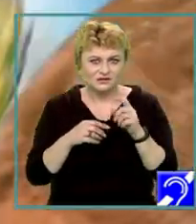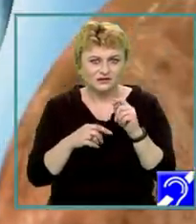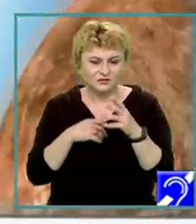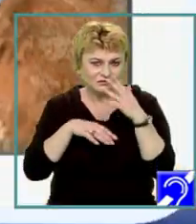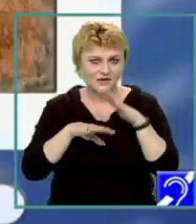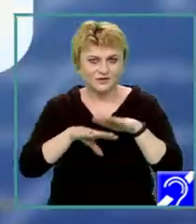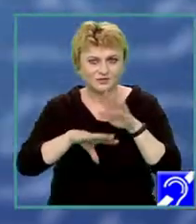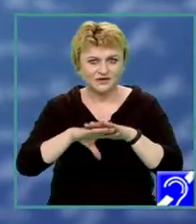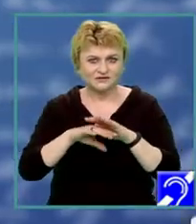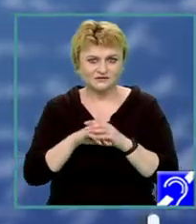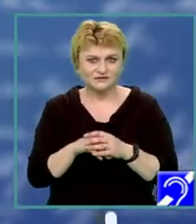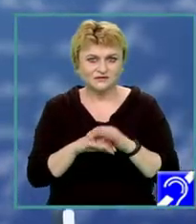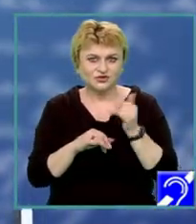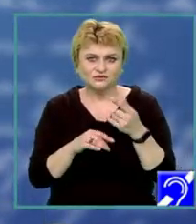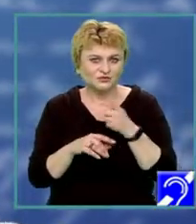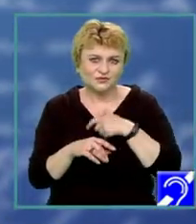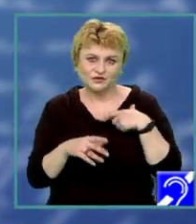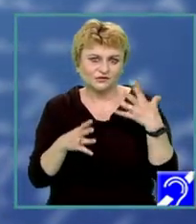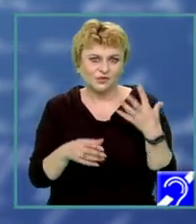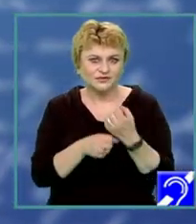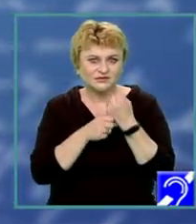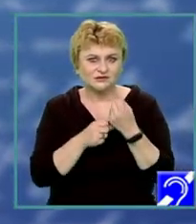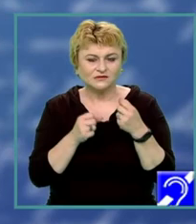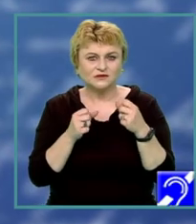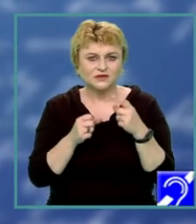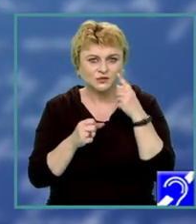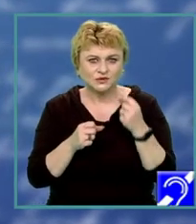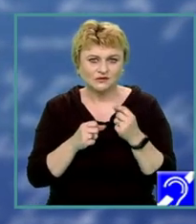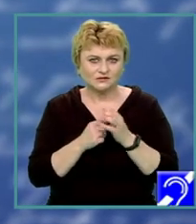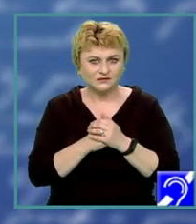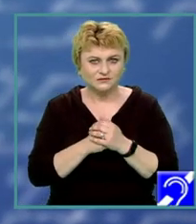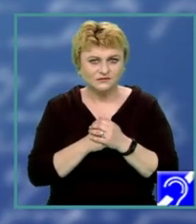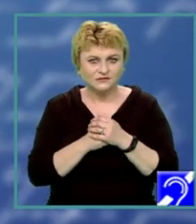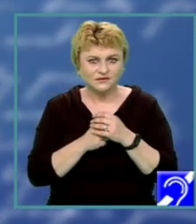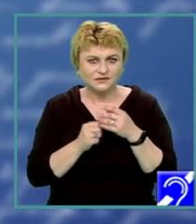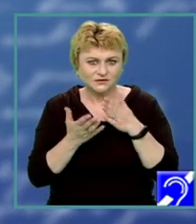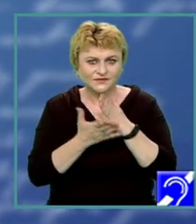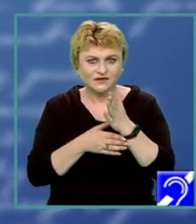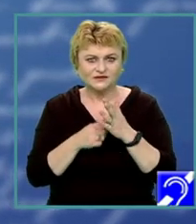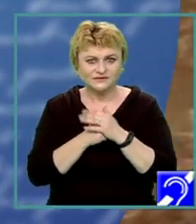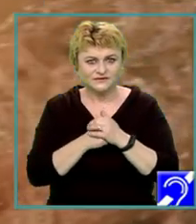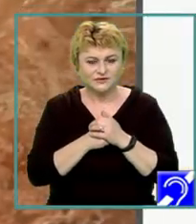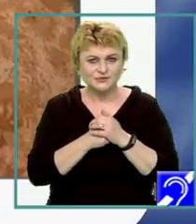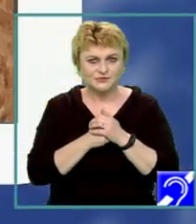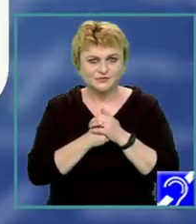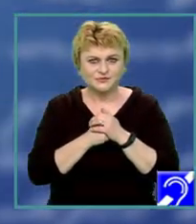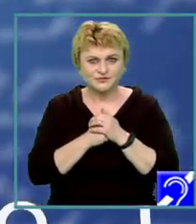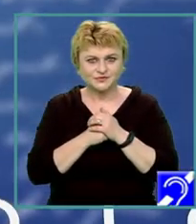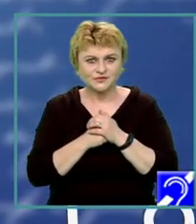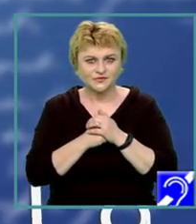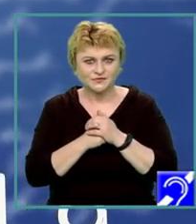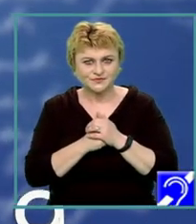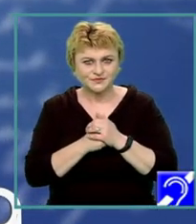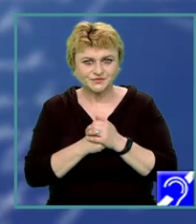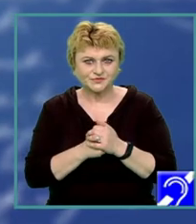matematică însă nu se pot obține rezultate remarcabile în domeniul ingineriei Salut urmărim cu atenție pe Profesorul nostru sunt